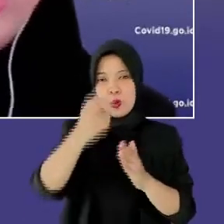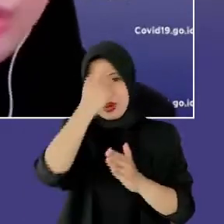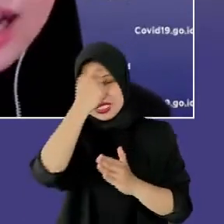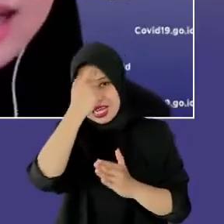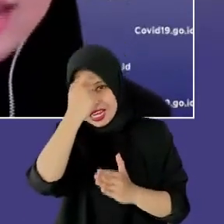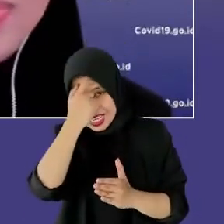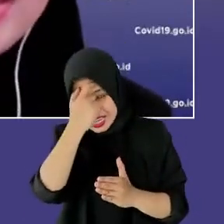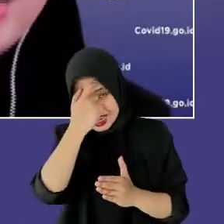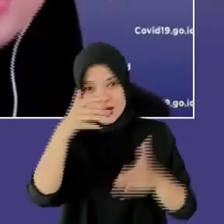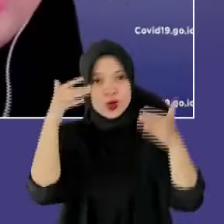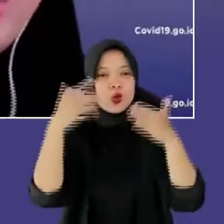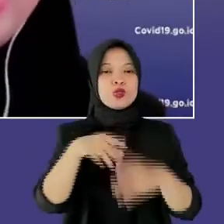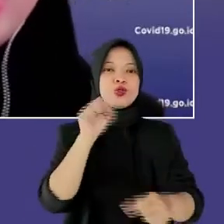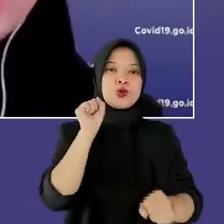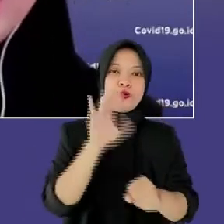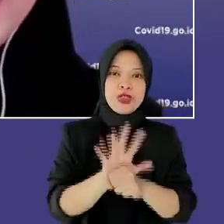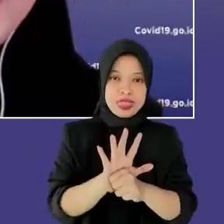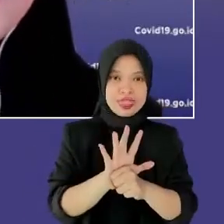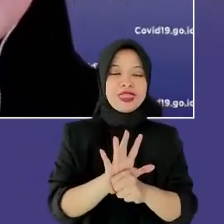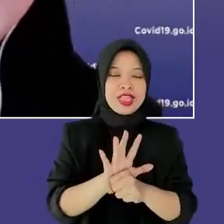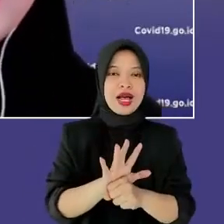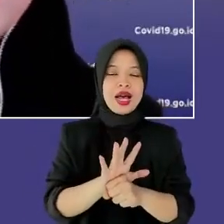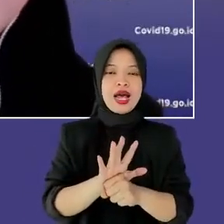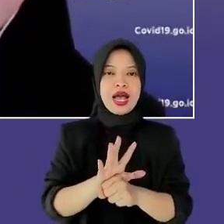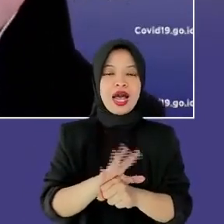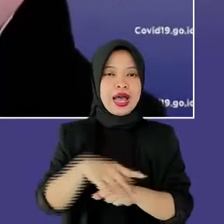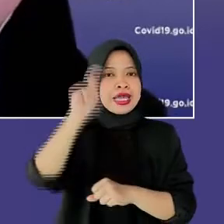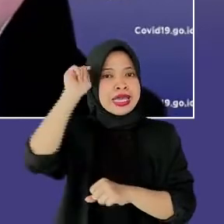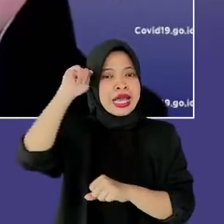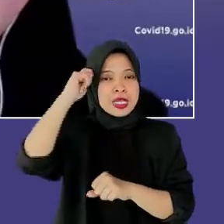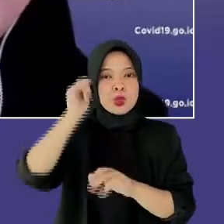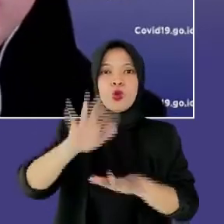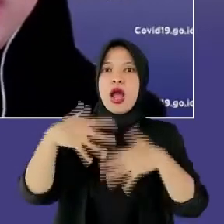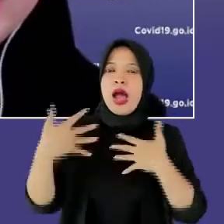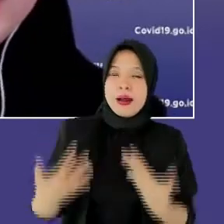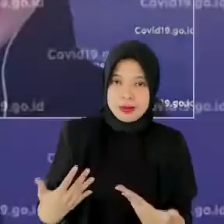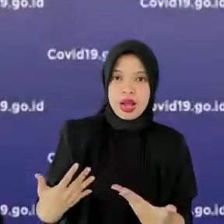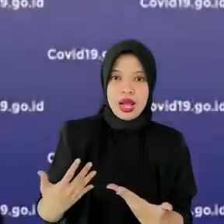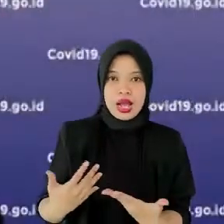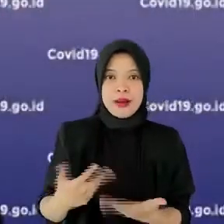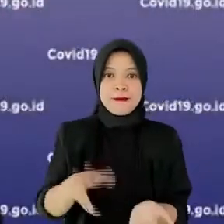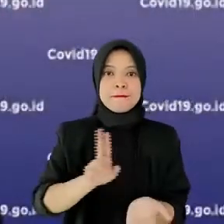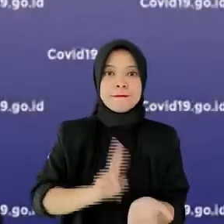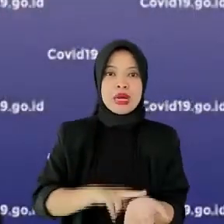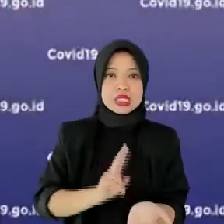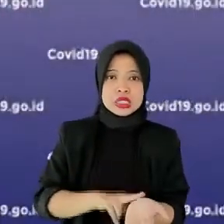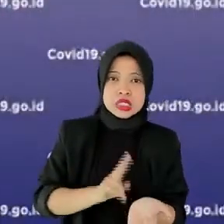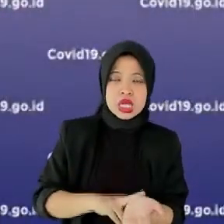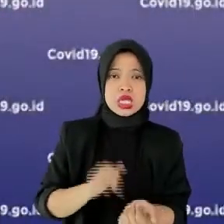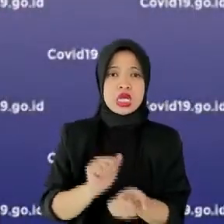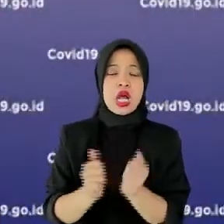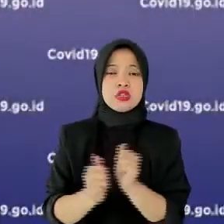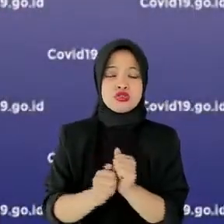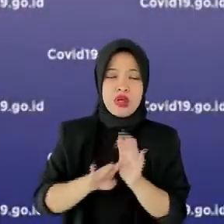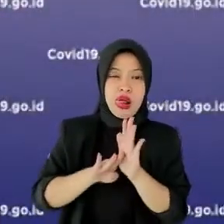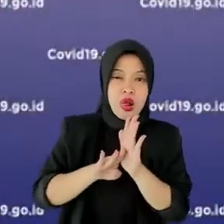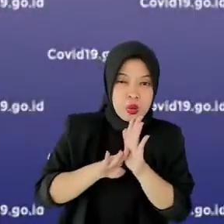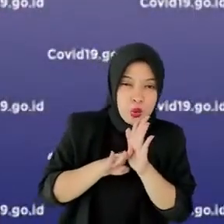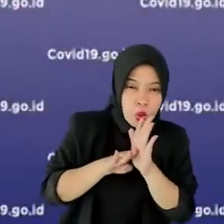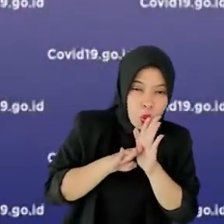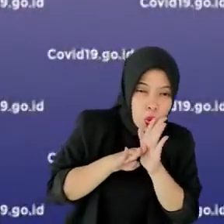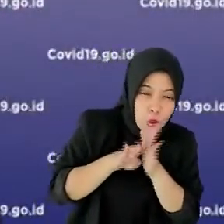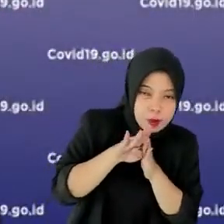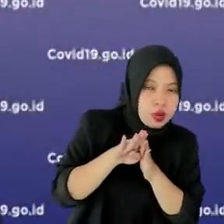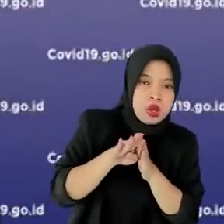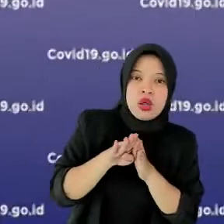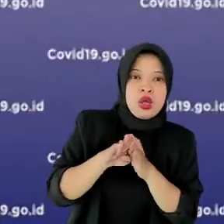sakit rujukan, tapi salah satu hal yang harus kita ingat sebenarnya untuk mengampu pasien-pasien dengan lonjakan kasus yang tinggi kemarin, ini